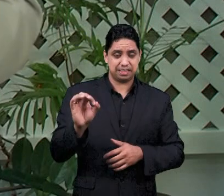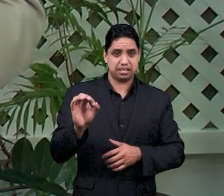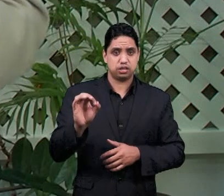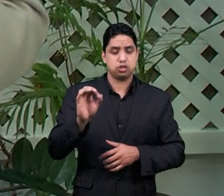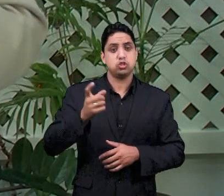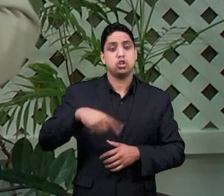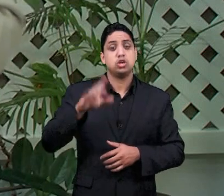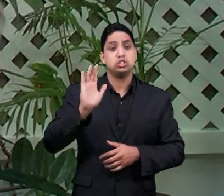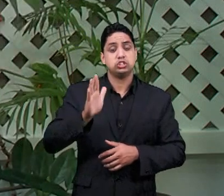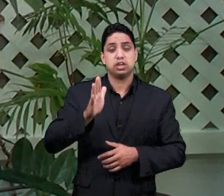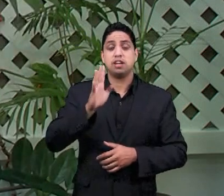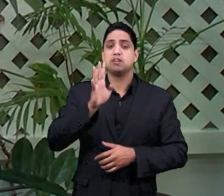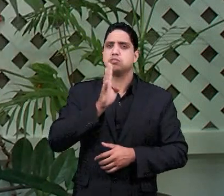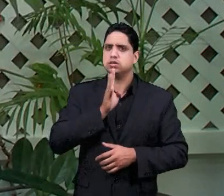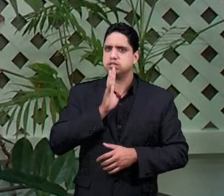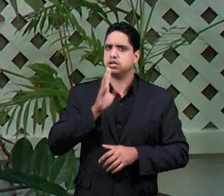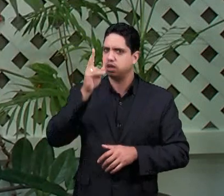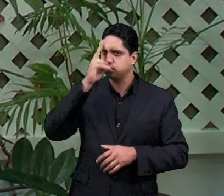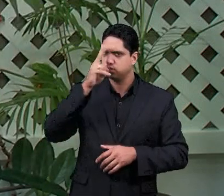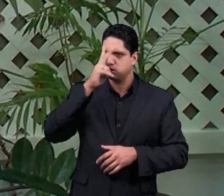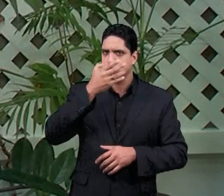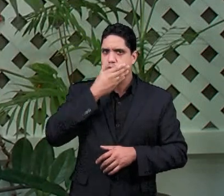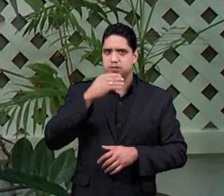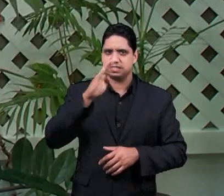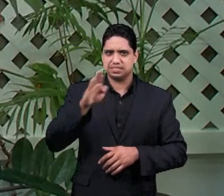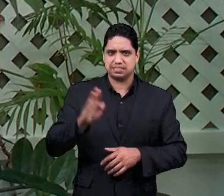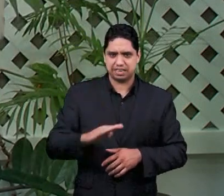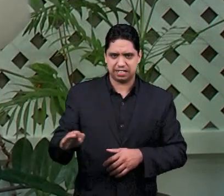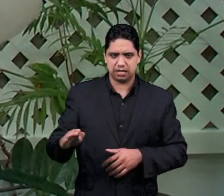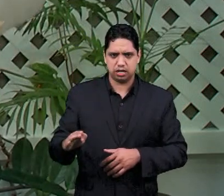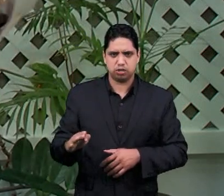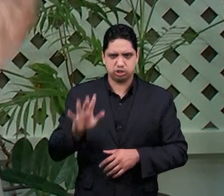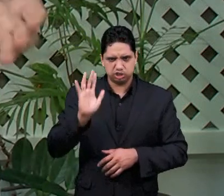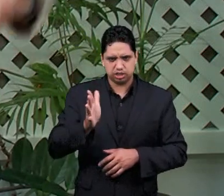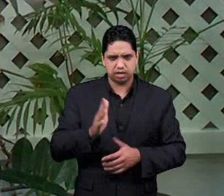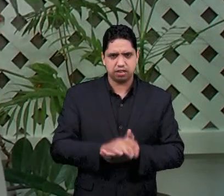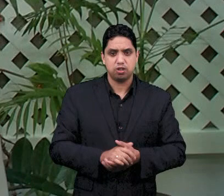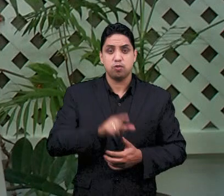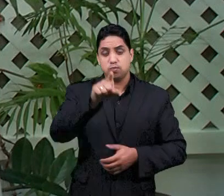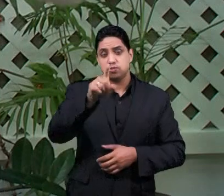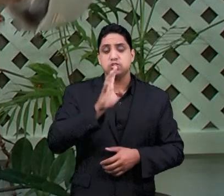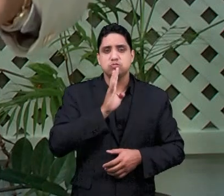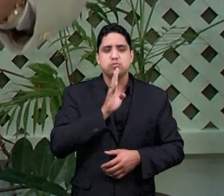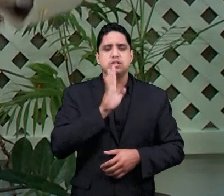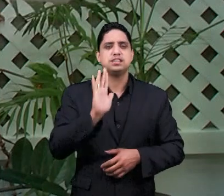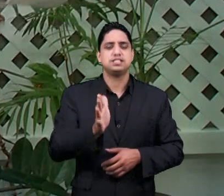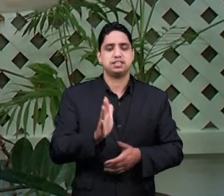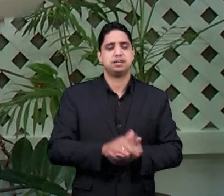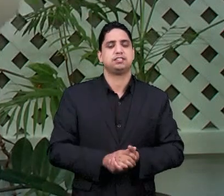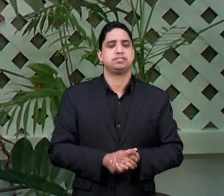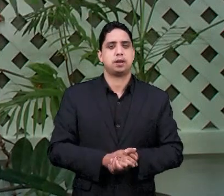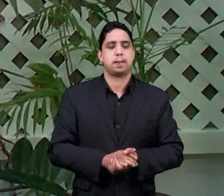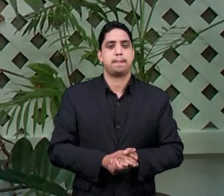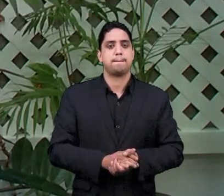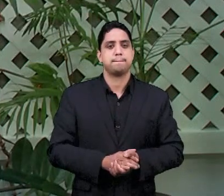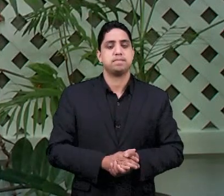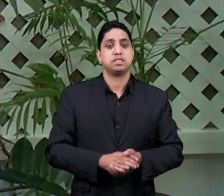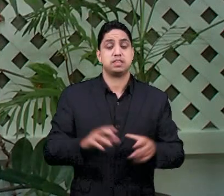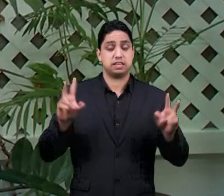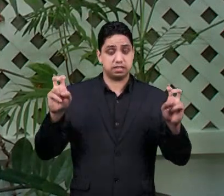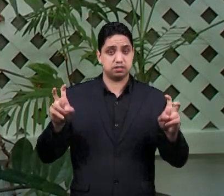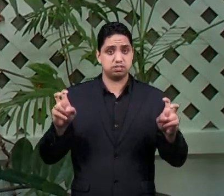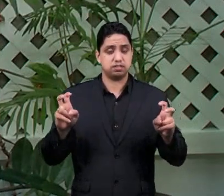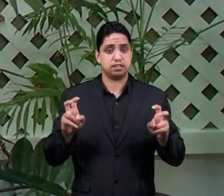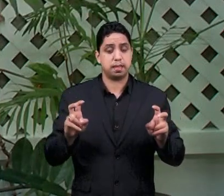10, nous avons déjà vu l'histoire de Zachée, n'est-ce pas? Nous sommes en train de traiter. Donc, vous avez une connaissance